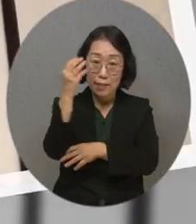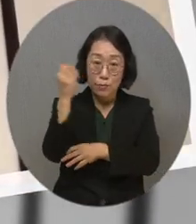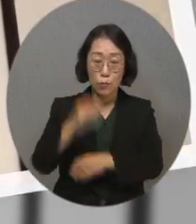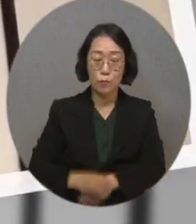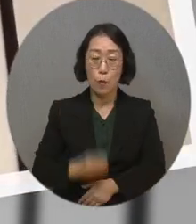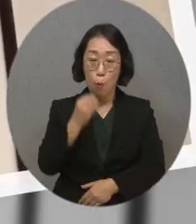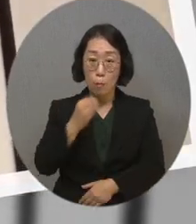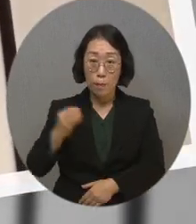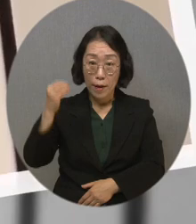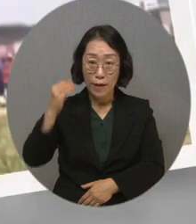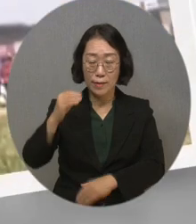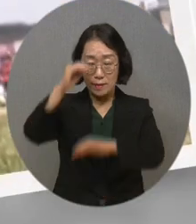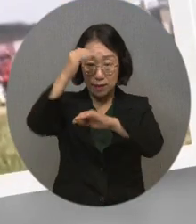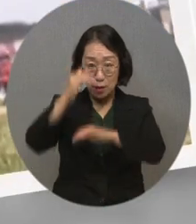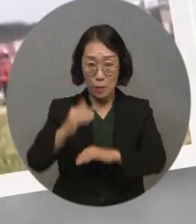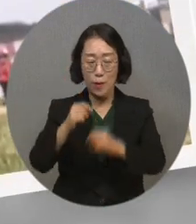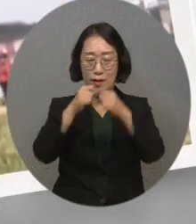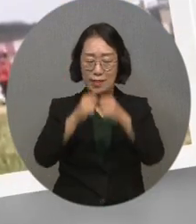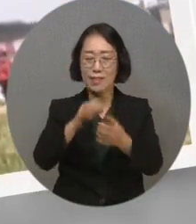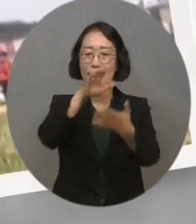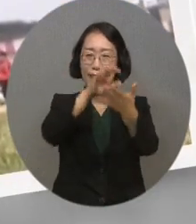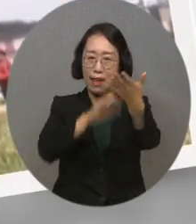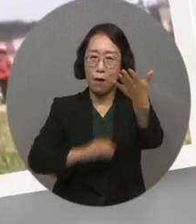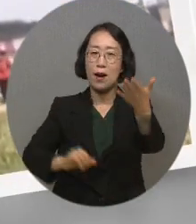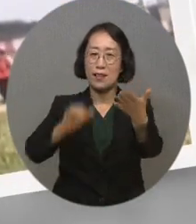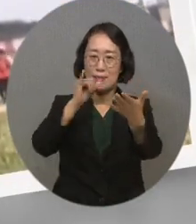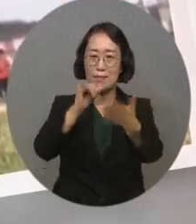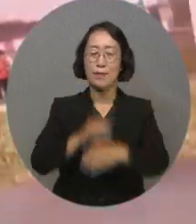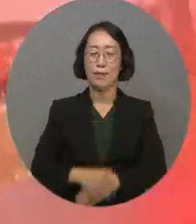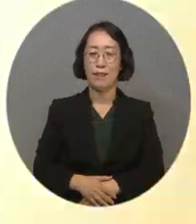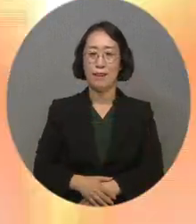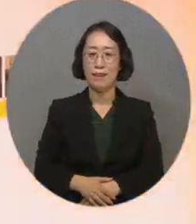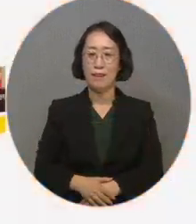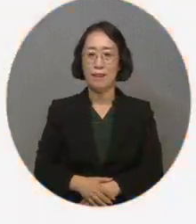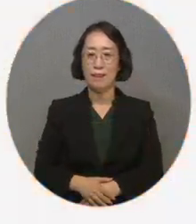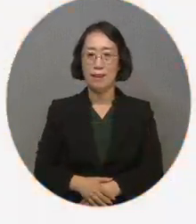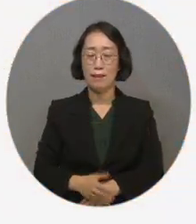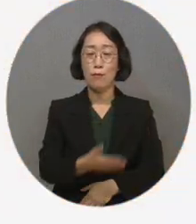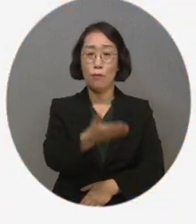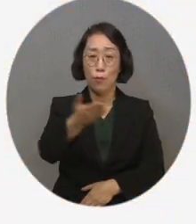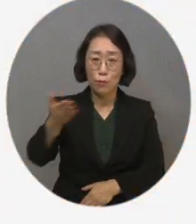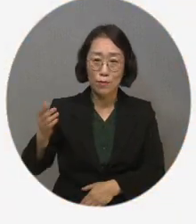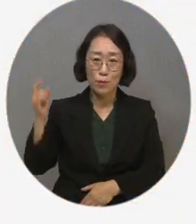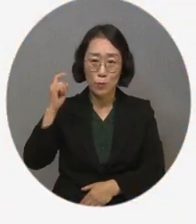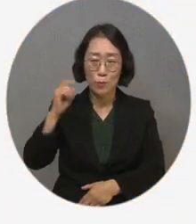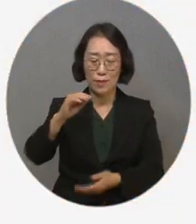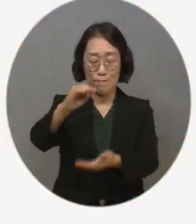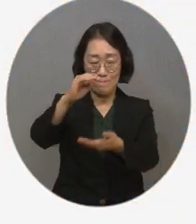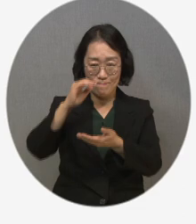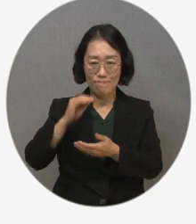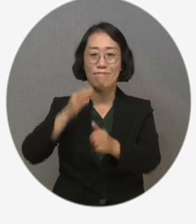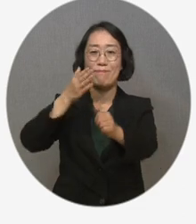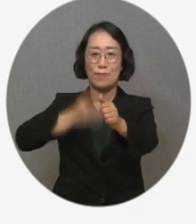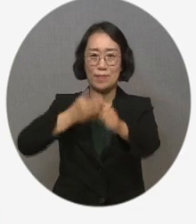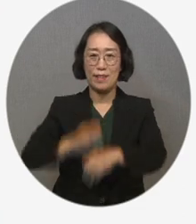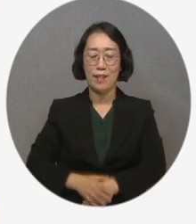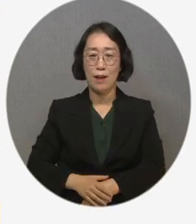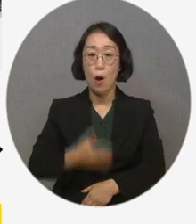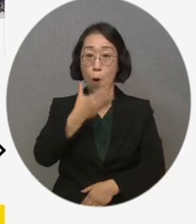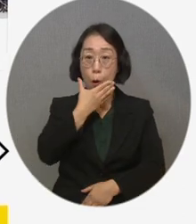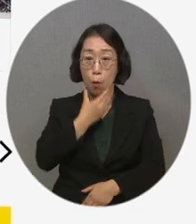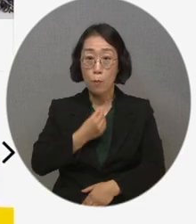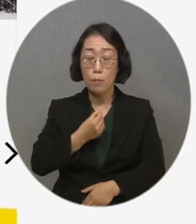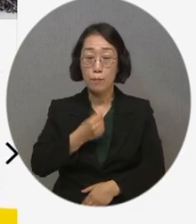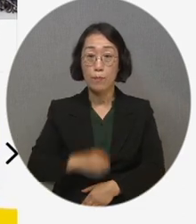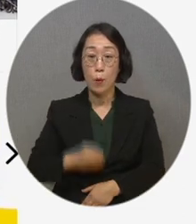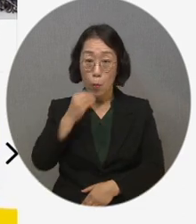웰페어뉴스 홈페이지를 통해 보다 다양한 소식을 접할 수 있습니다. 시청자 여러분의 제보를 기다립니다. 웰페어뉴스